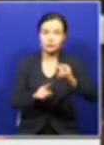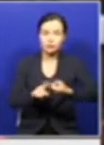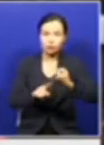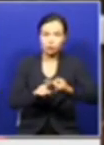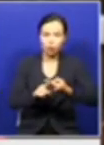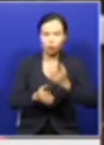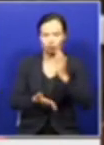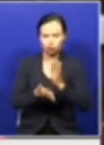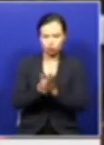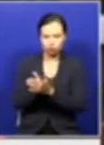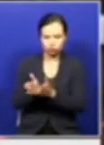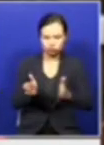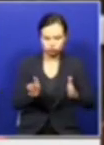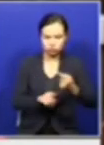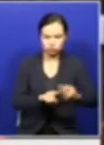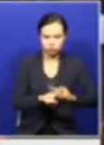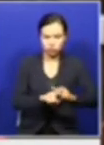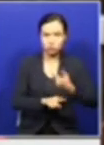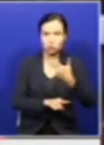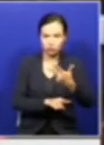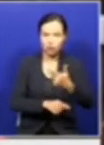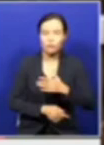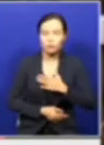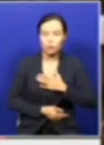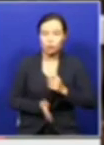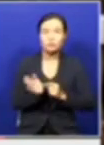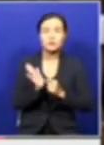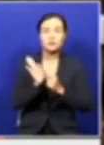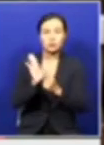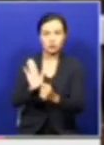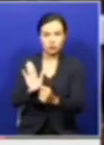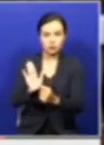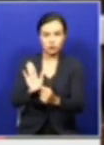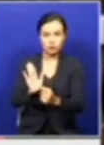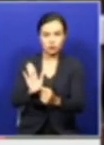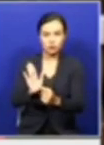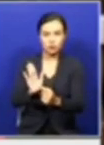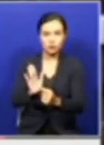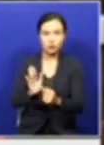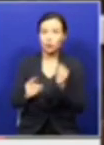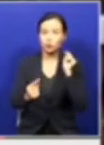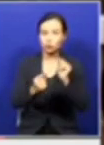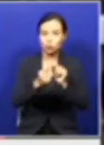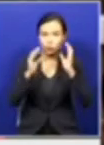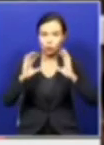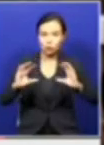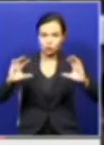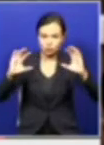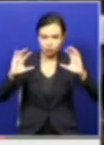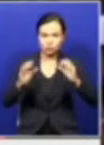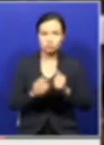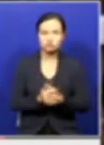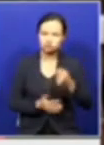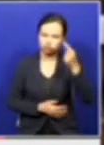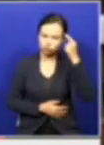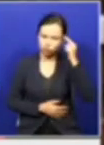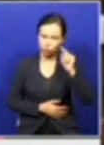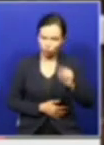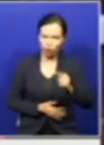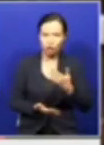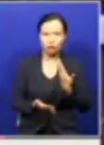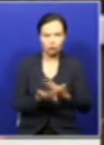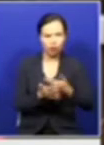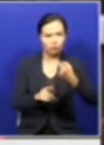ดือนผมเสนอท่านประธานไปยังรัฐบาลว่าหน้าที่จะงดเว้นค่าเช่